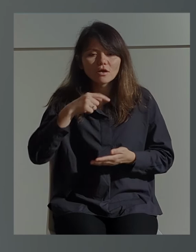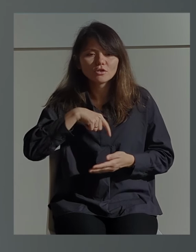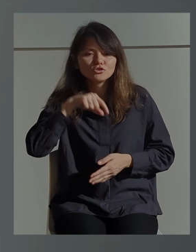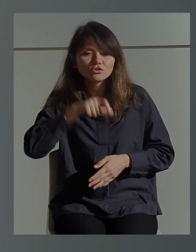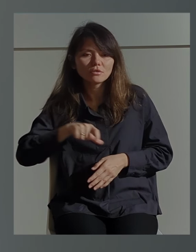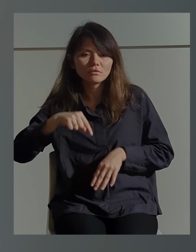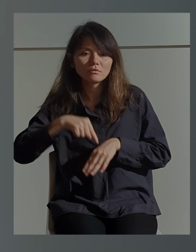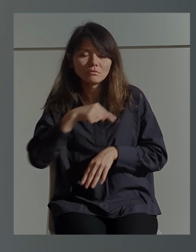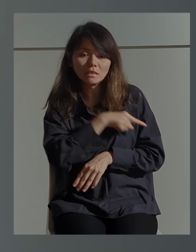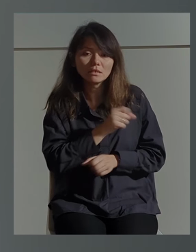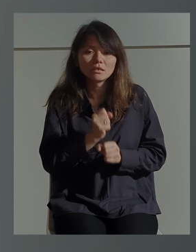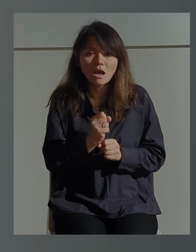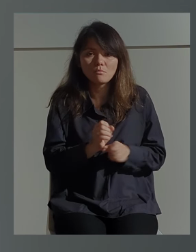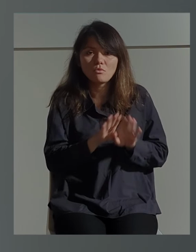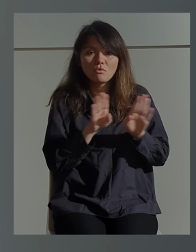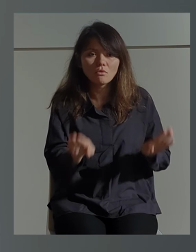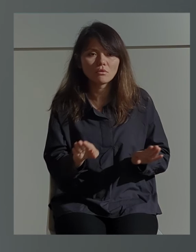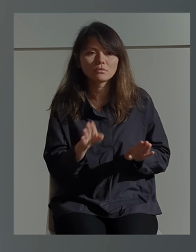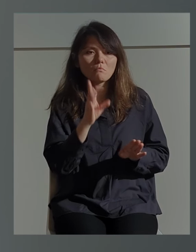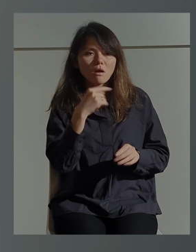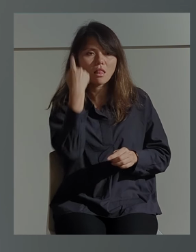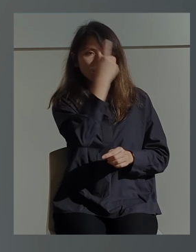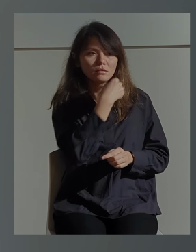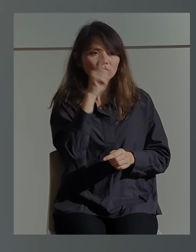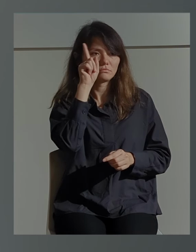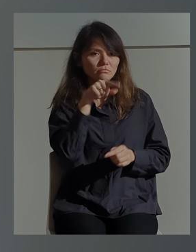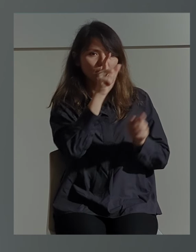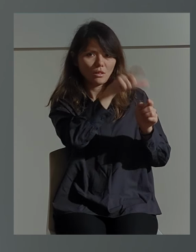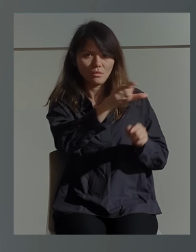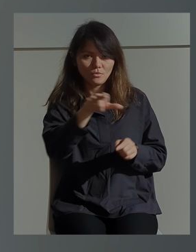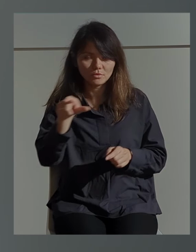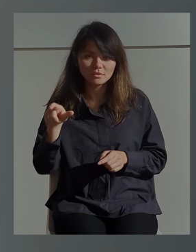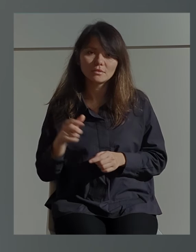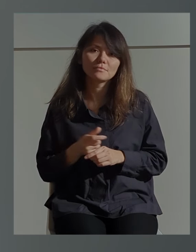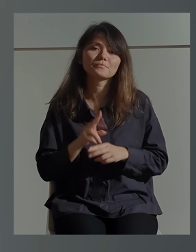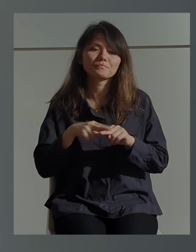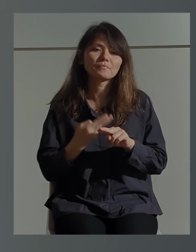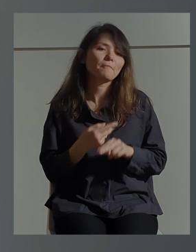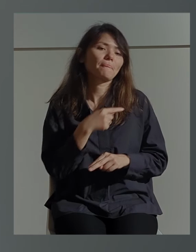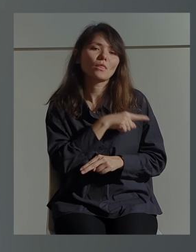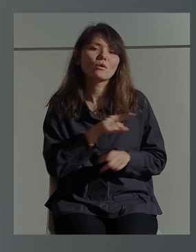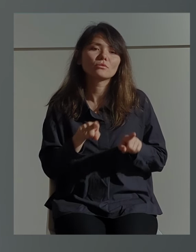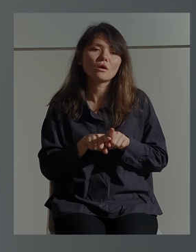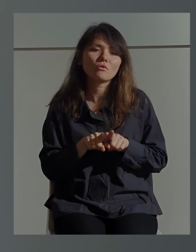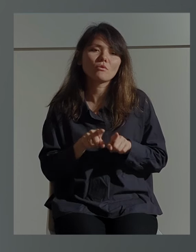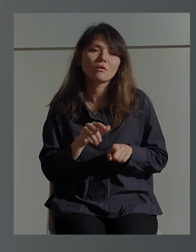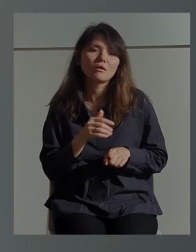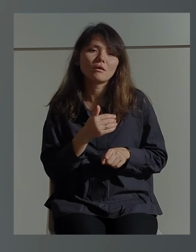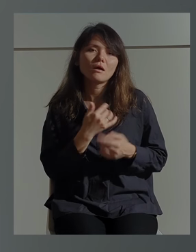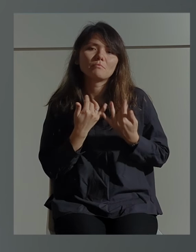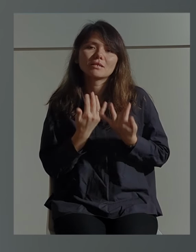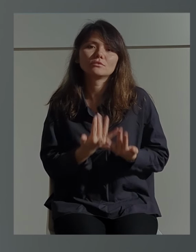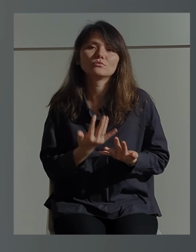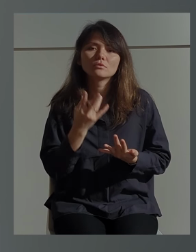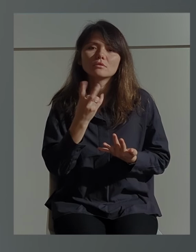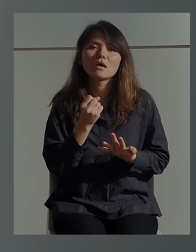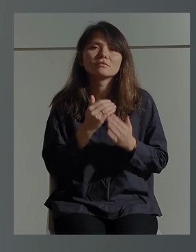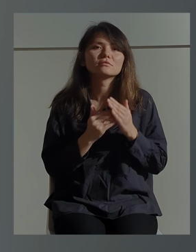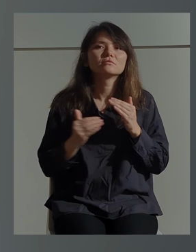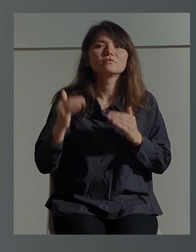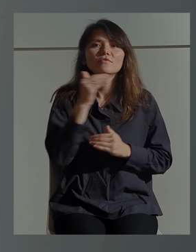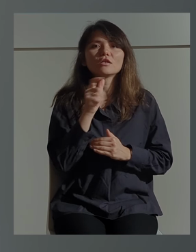это различать людей по лицам Вот и в этом смысле он претендует на некоторое сверхчеловеческого совершенство в